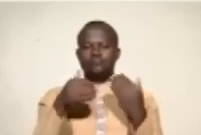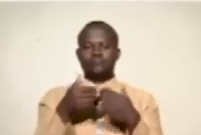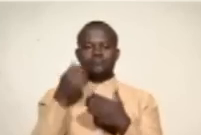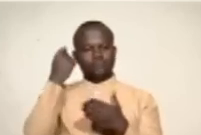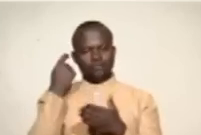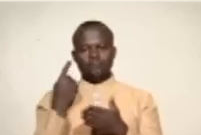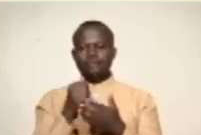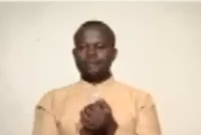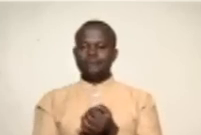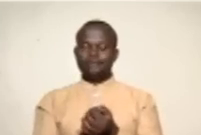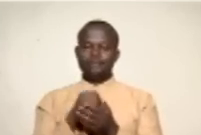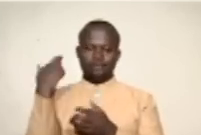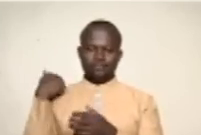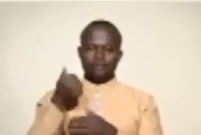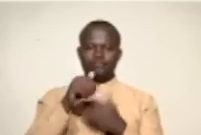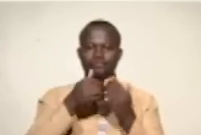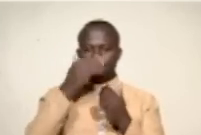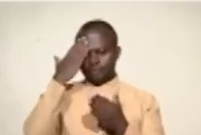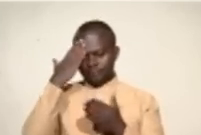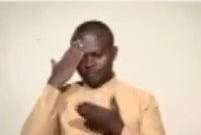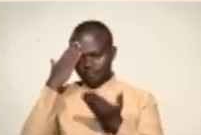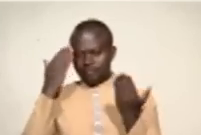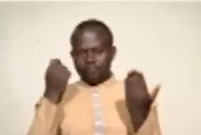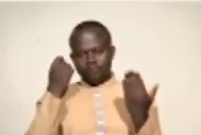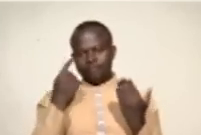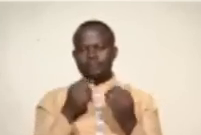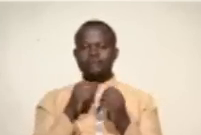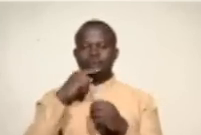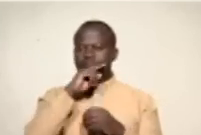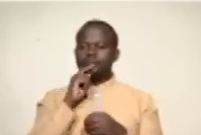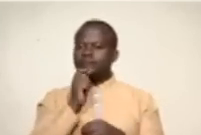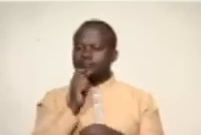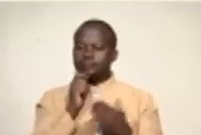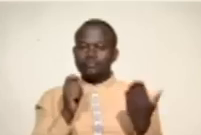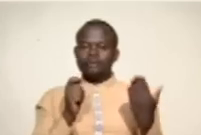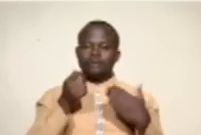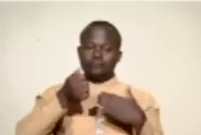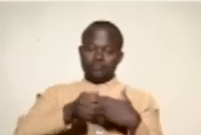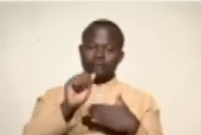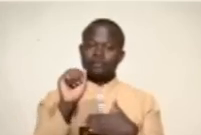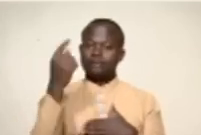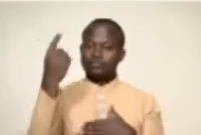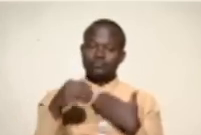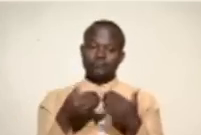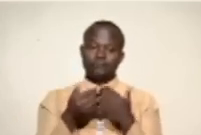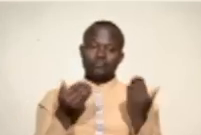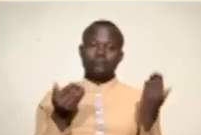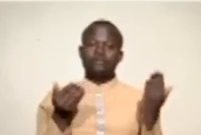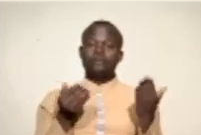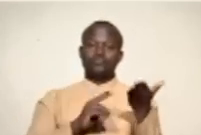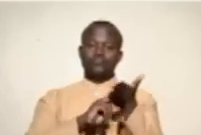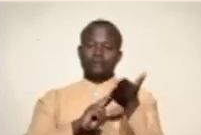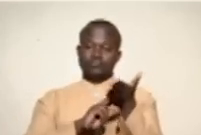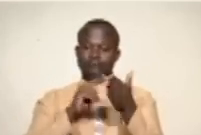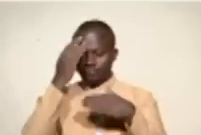cy'u Rwanda twese ndabizi ko mu gihugu cy'u Rwanda hari abanyarwanda mwe kwambe bo